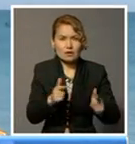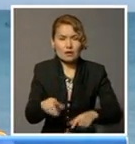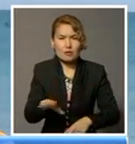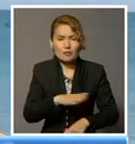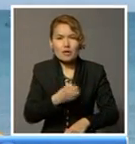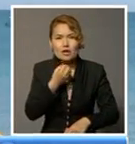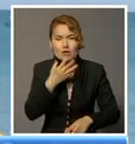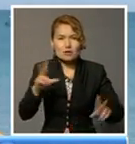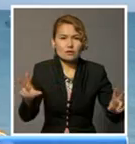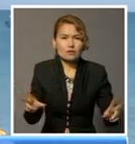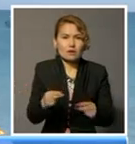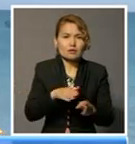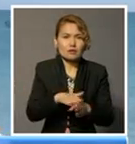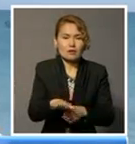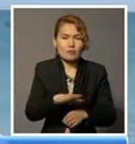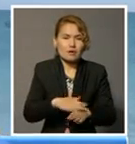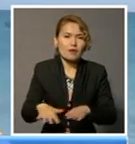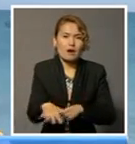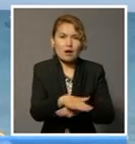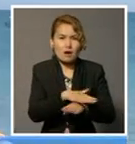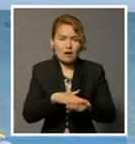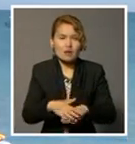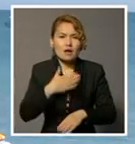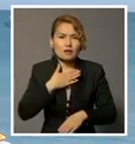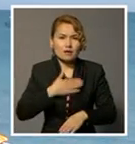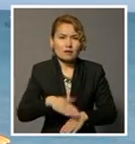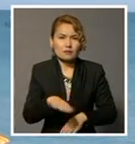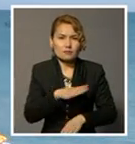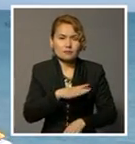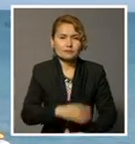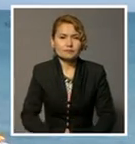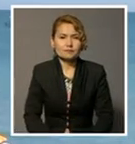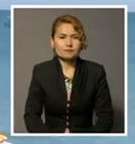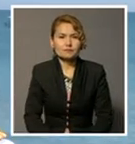Мінекей жақсы сәтті шықты деп ойлаймын. Халық бір кісідей жақсы қабылдады.